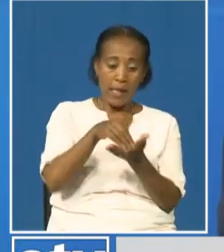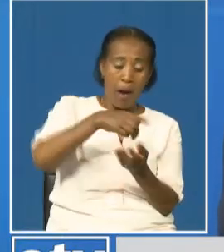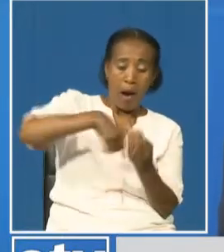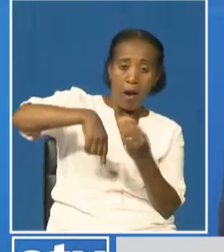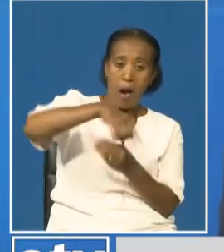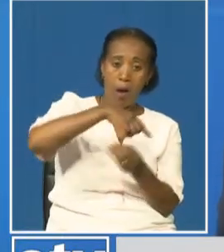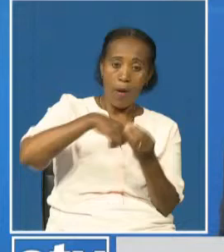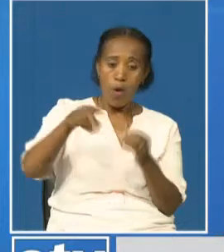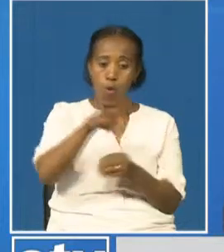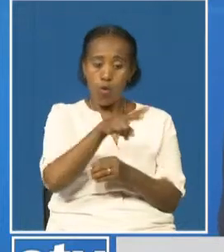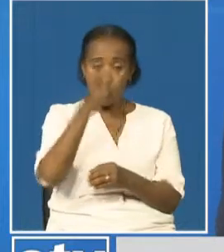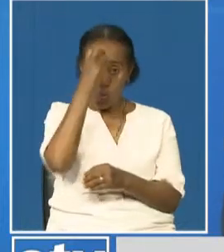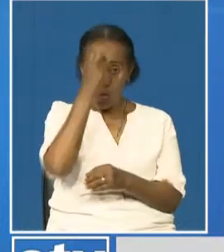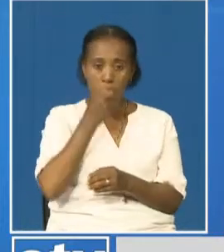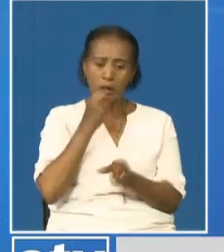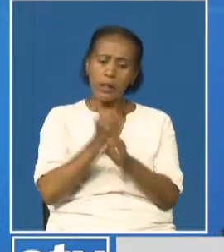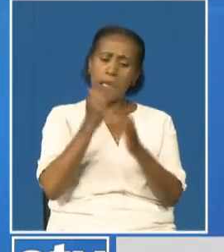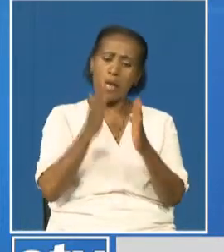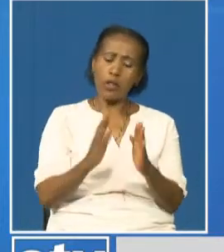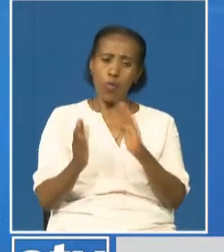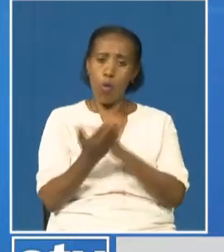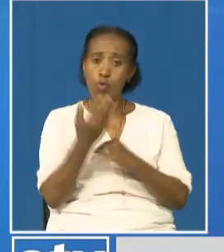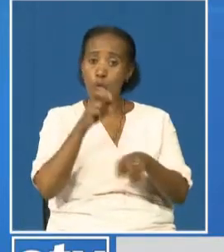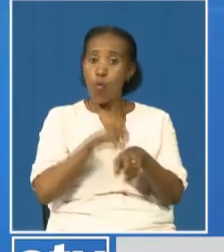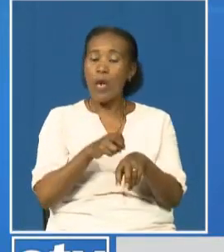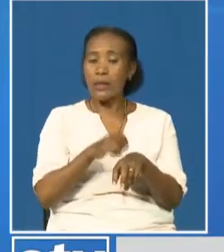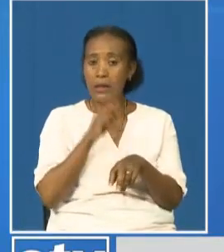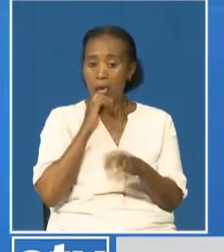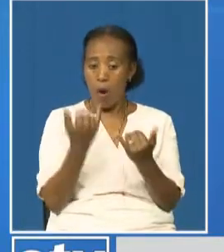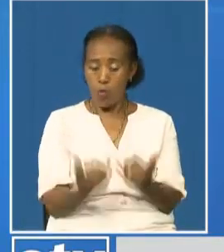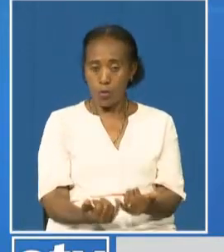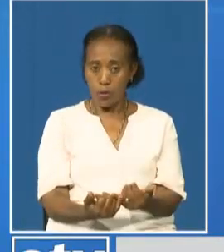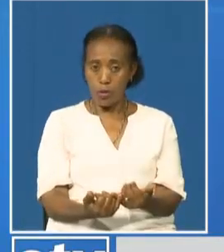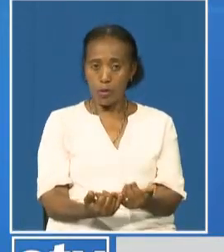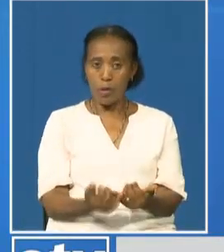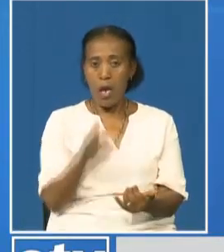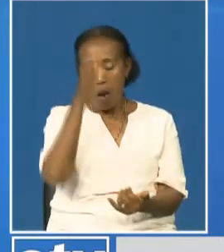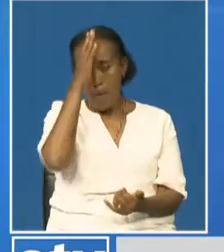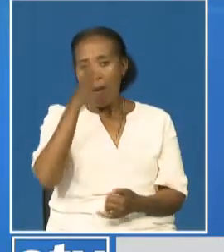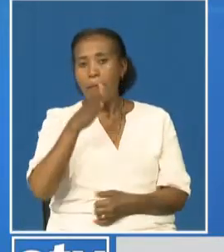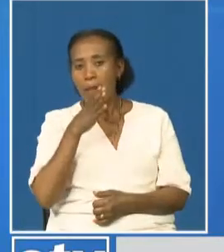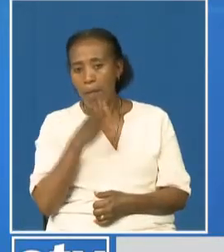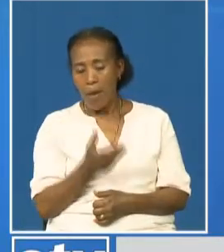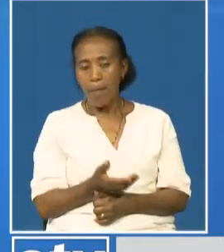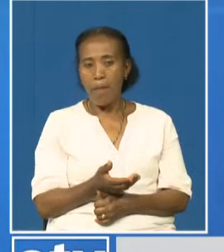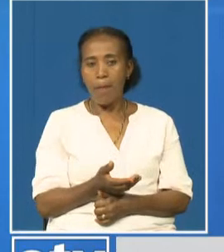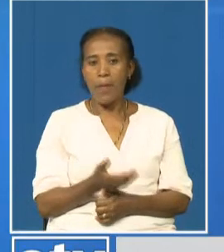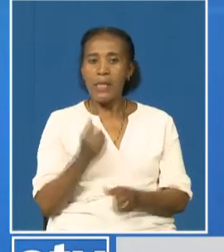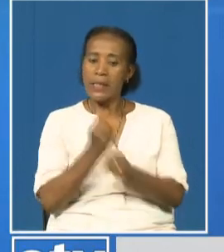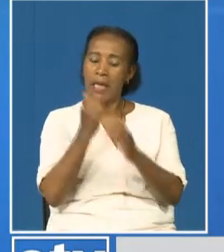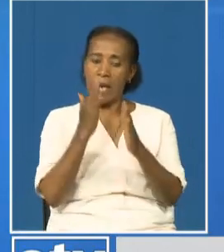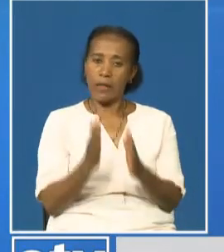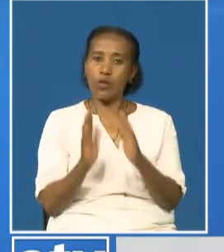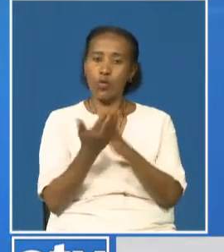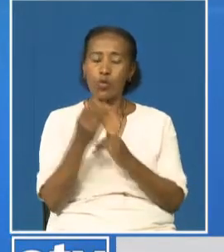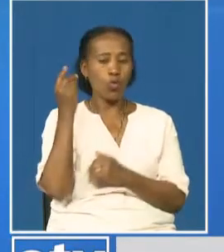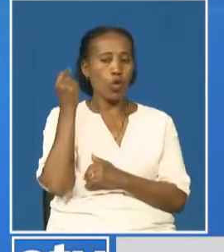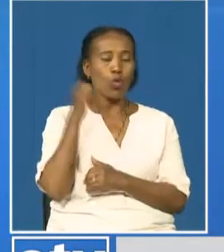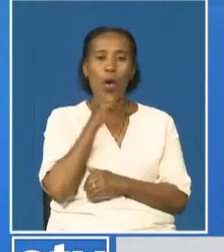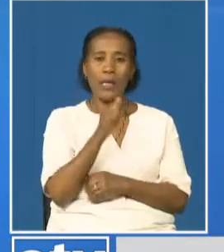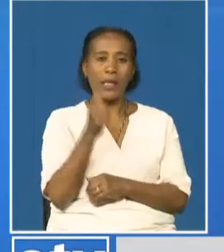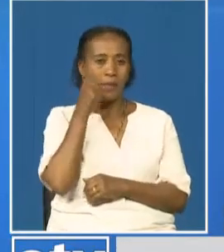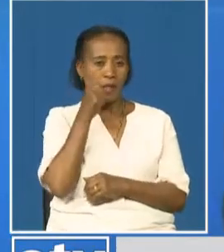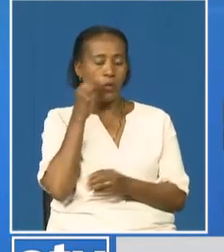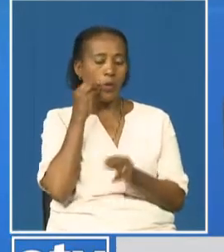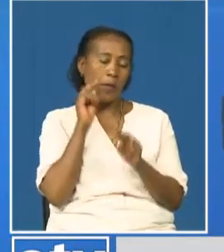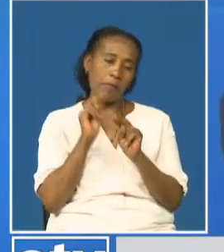አካባቢ ሁለቱም ወላጆች ሰራተኞች በሆኑበት ወቅት አሁን እናትም አባትም ሰራተኞች ሆናሉ። እንደ ድሮ አይደለም።